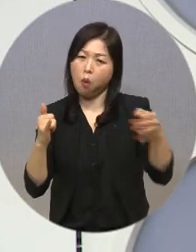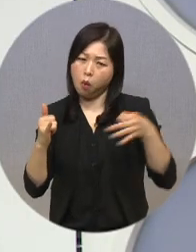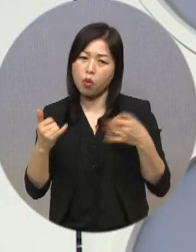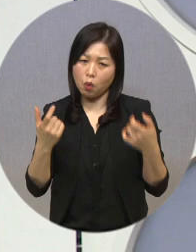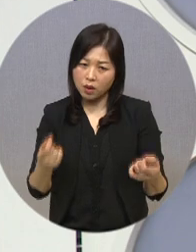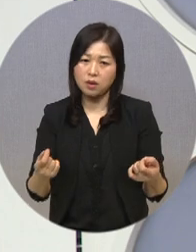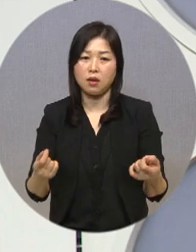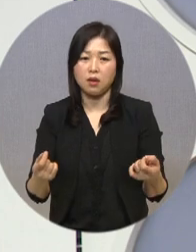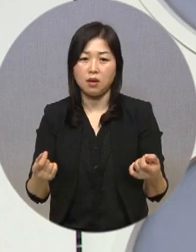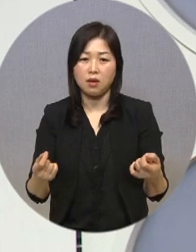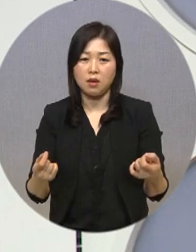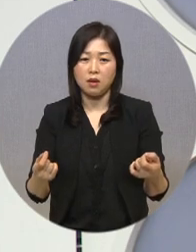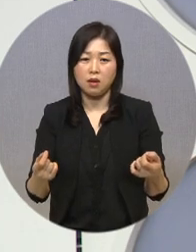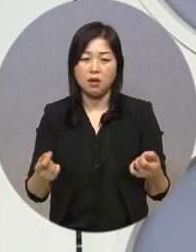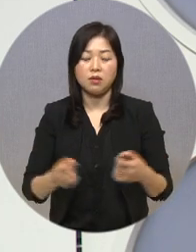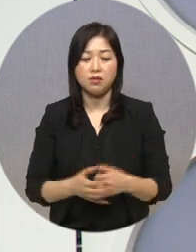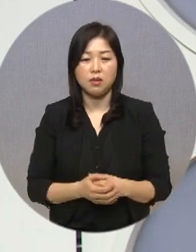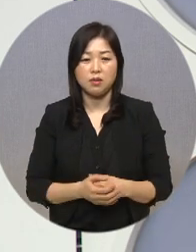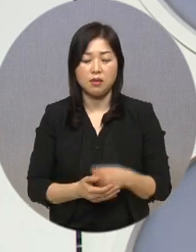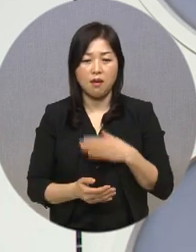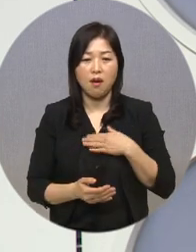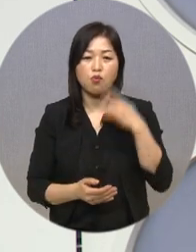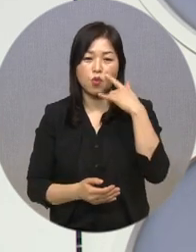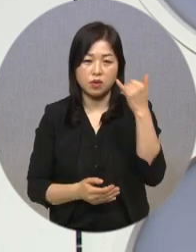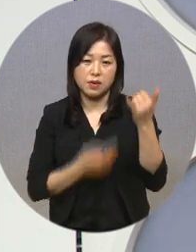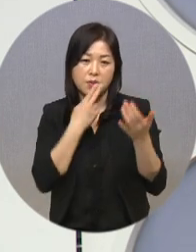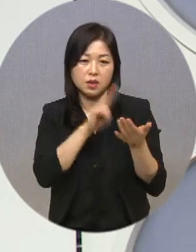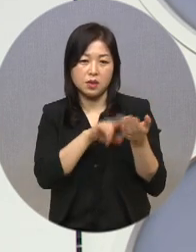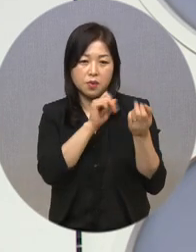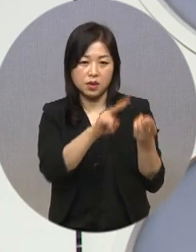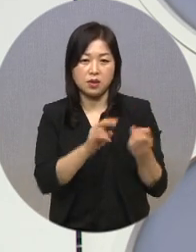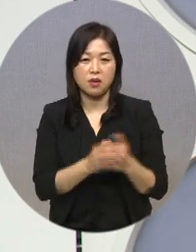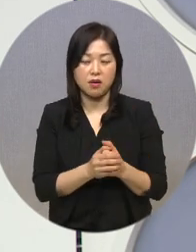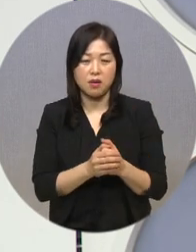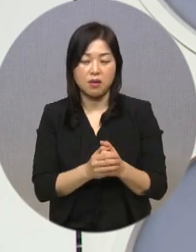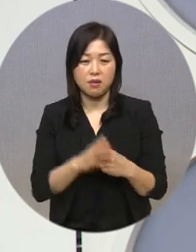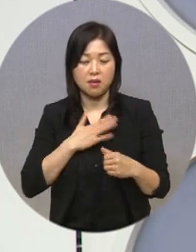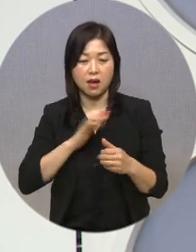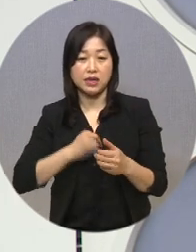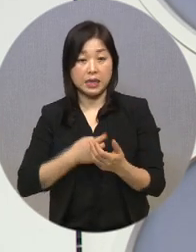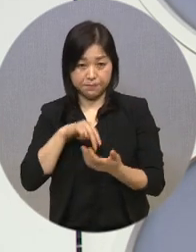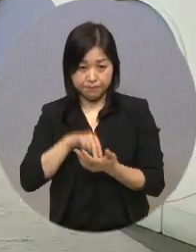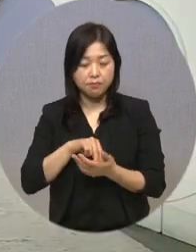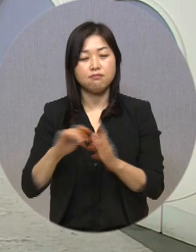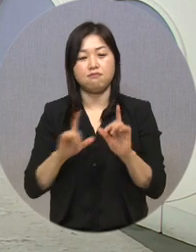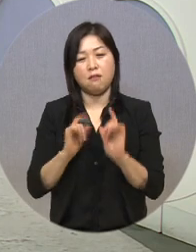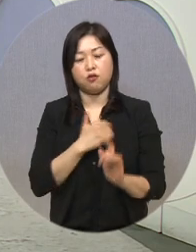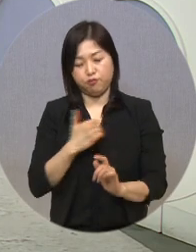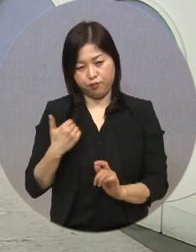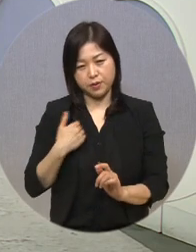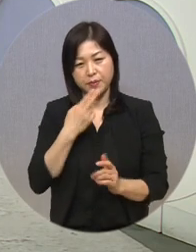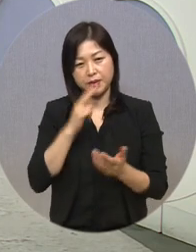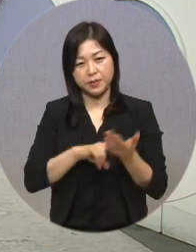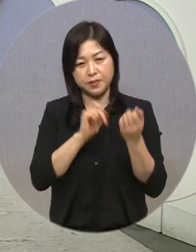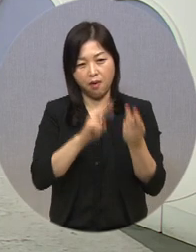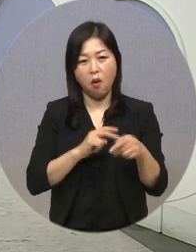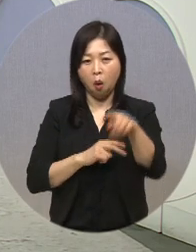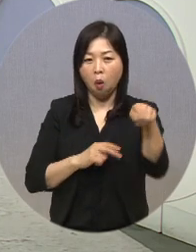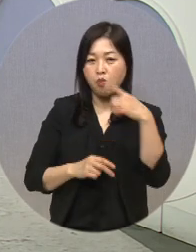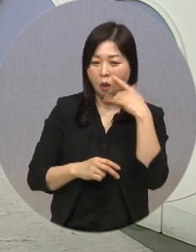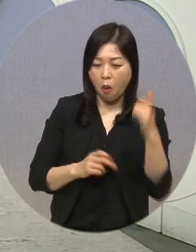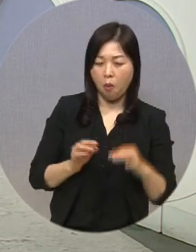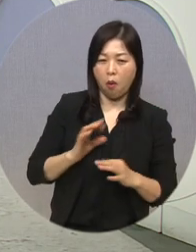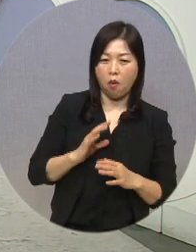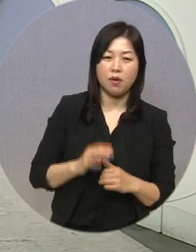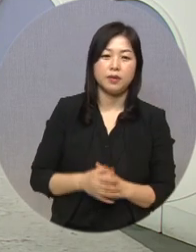그다음부터는 부모님한테 편지를 해서 내가 자립했다. 깜짝 놀라요. 네. 그래서 이제 괜찮았습니다.